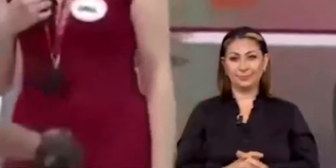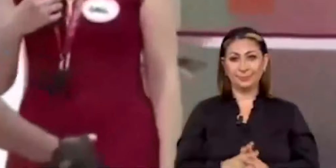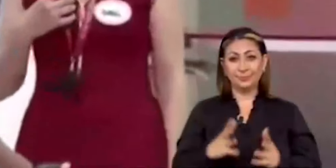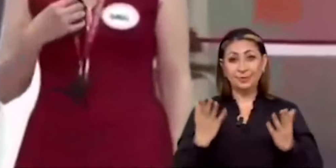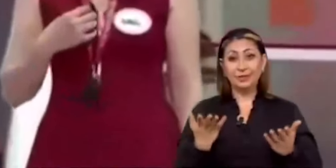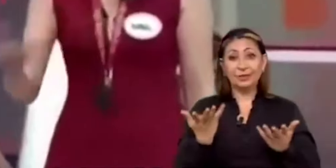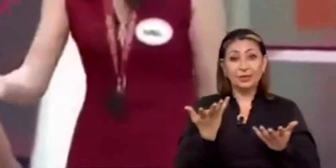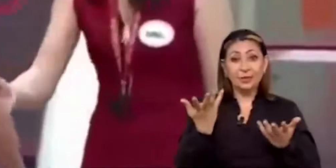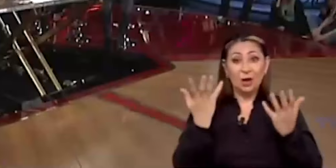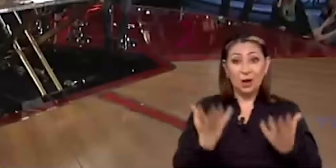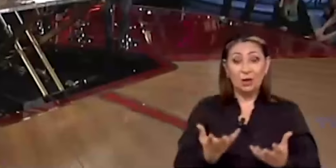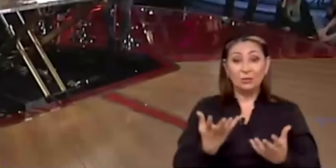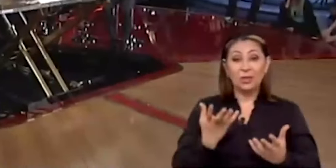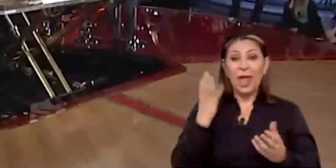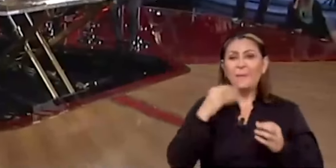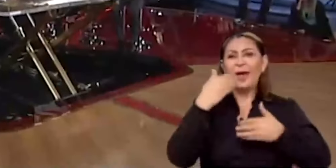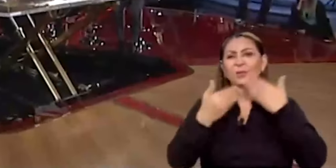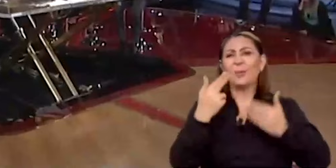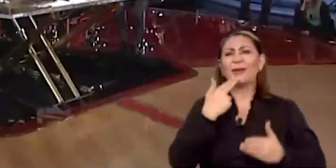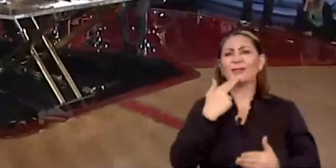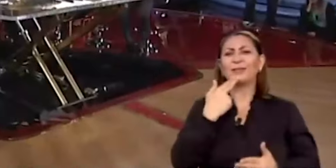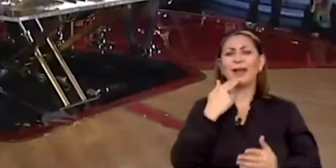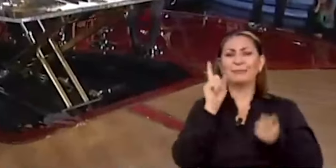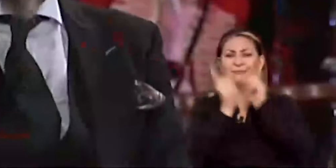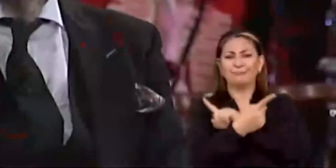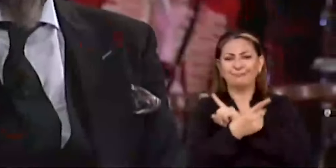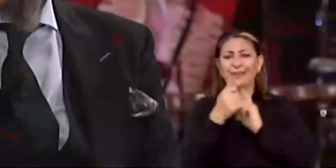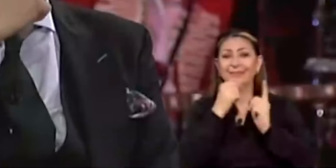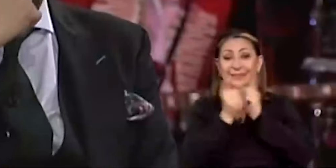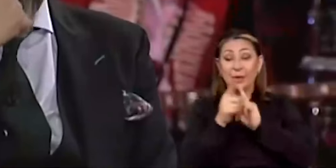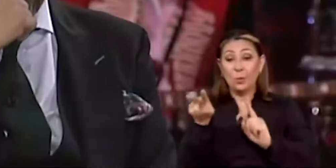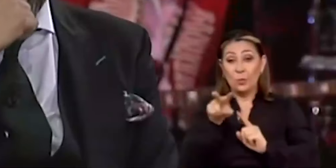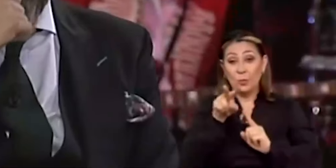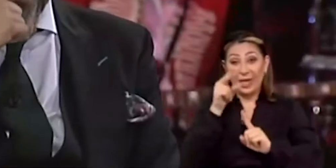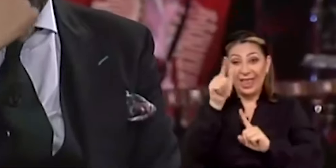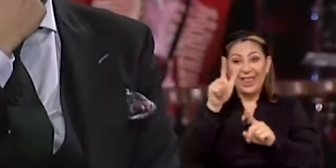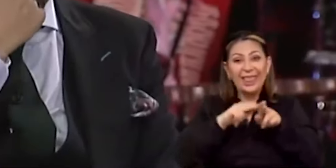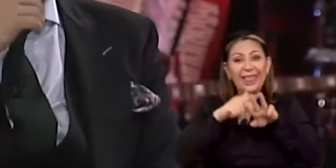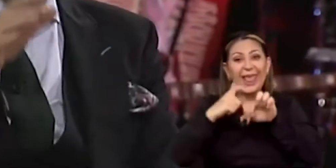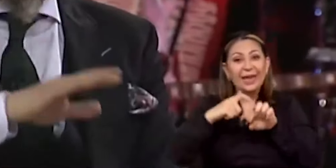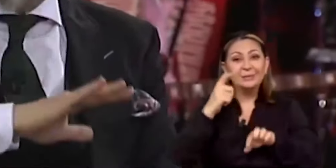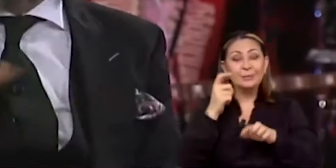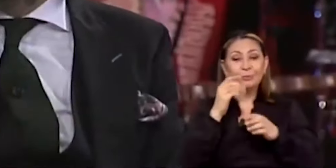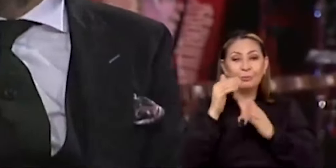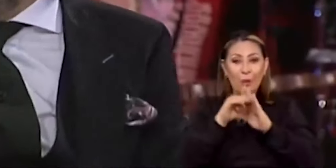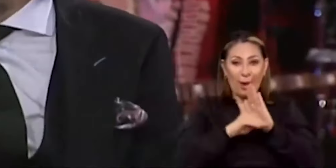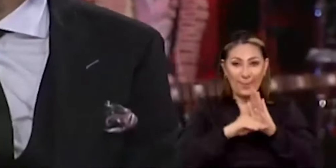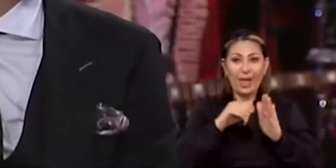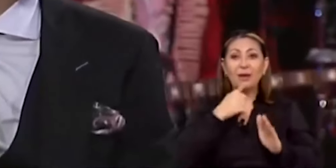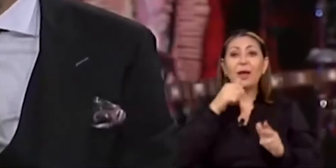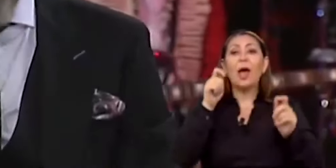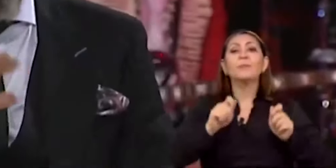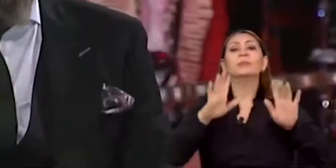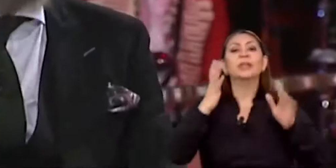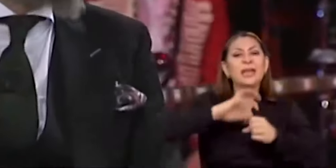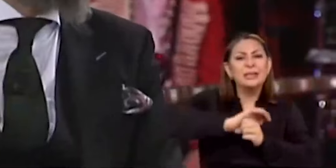Aşkım biraz az söylesin. Ya. Bakın işte hep anlatıyorum. Kadınlarla erkekler yer değiştirdi. Şimdi bu İlker'in programı değil mi bizim? Ve erkeklere yaptırmadıkları